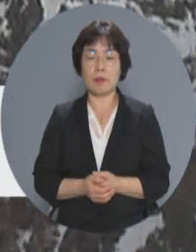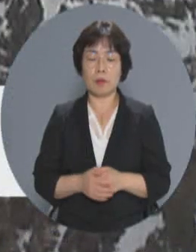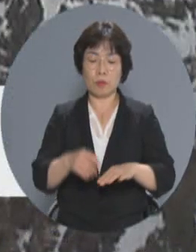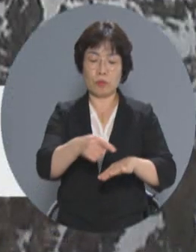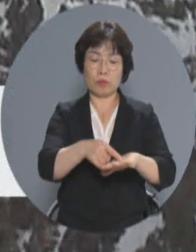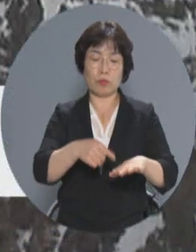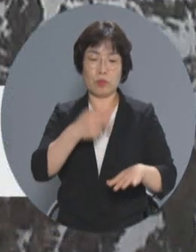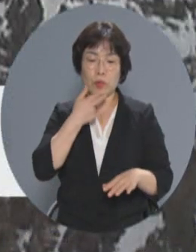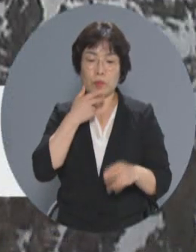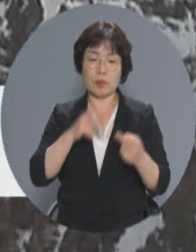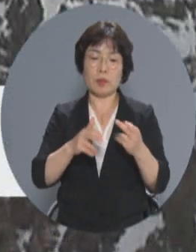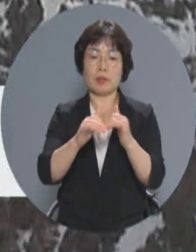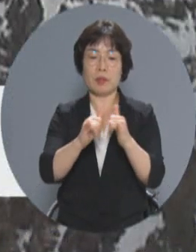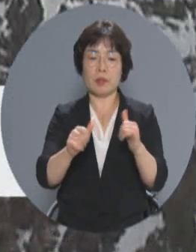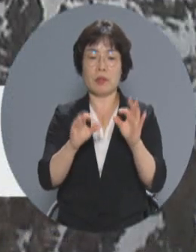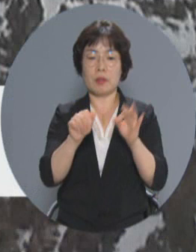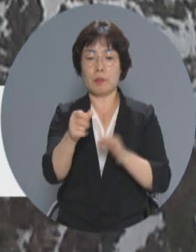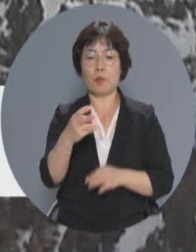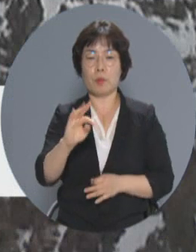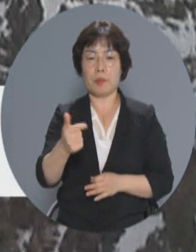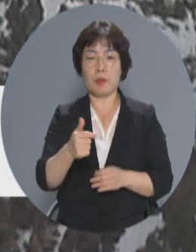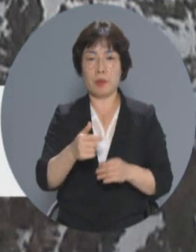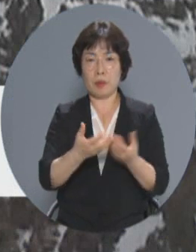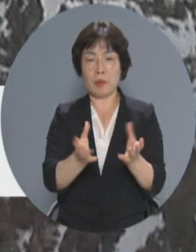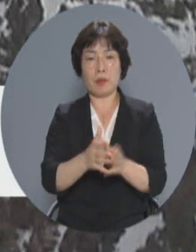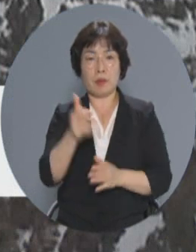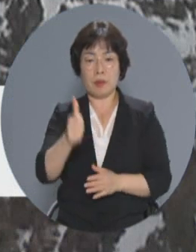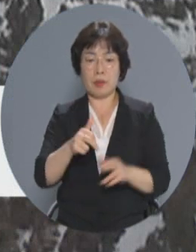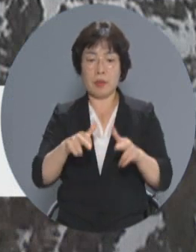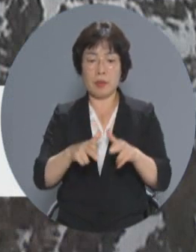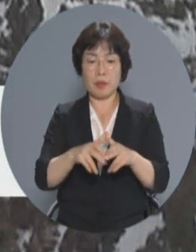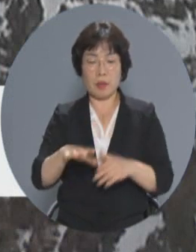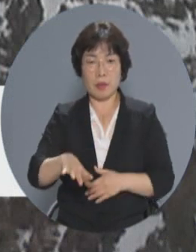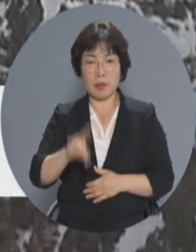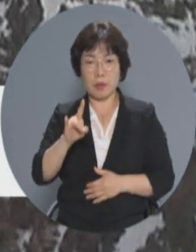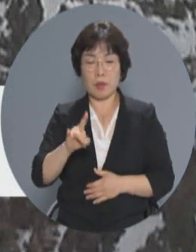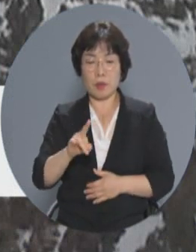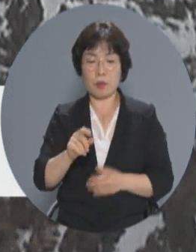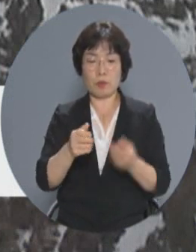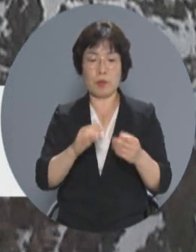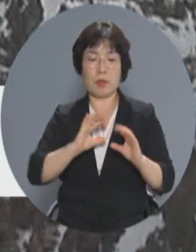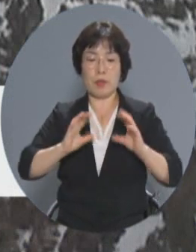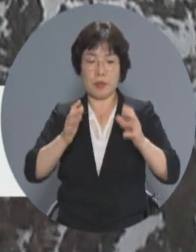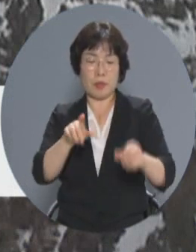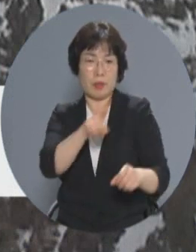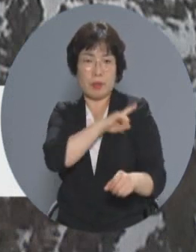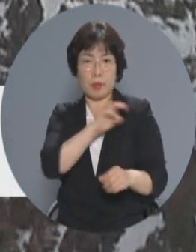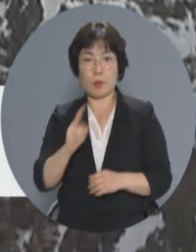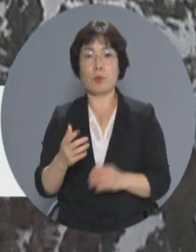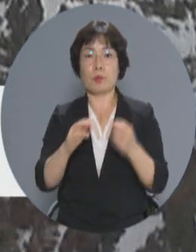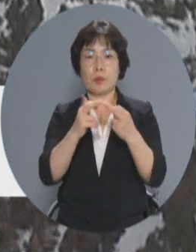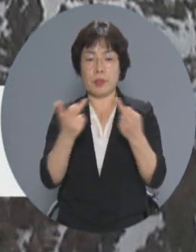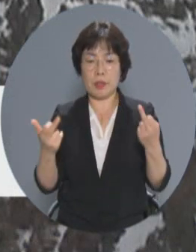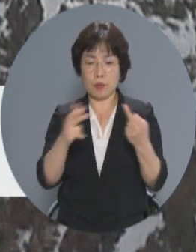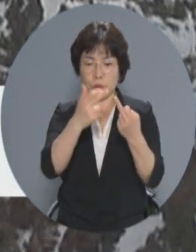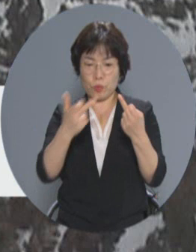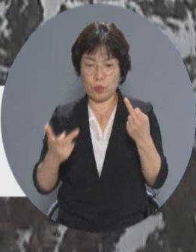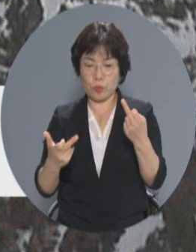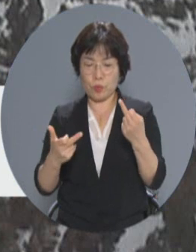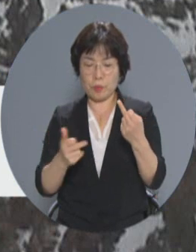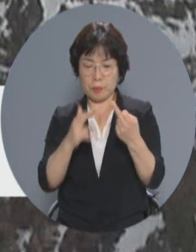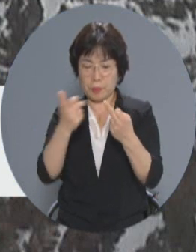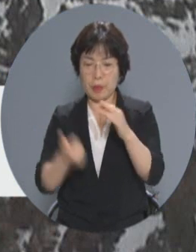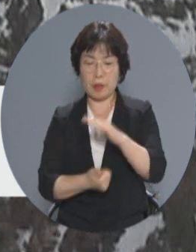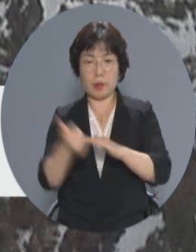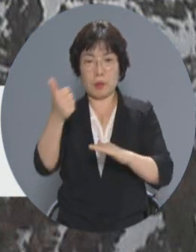손가락 없는 산악인 김홍빈 대장이 장애인으로는 최초로 히말라야 14좌 등정에 성공한 뒤 홀로 하산하다